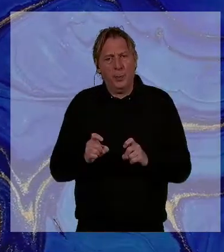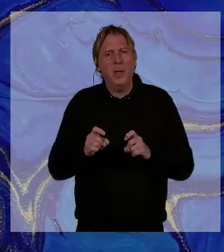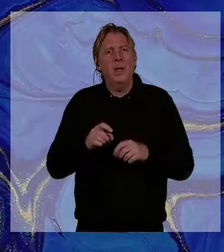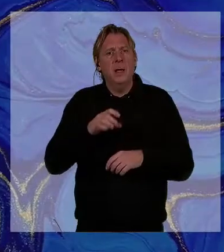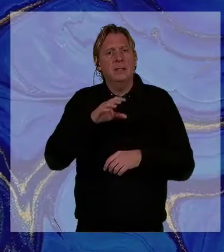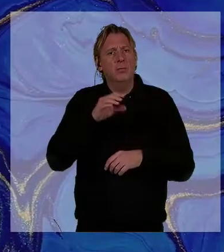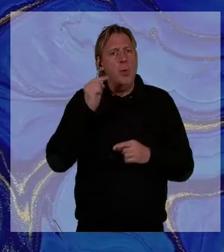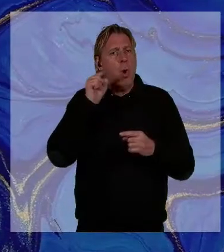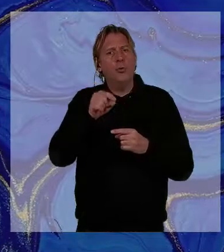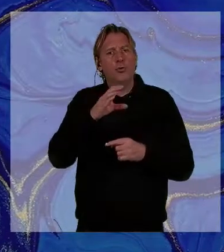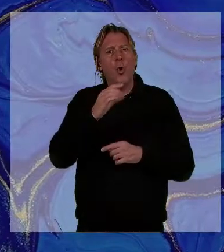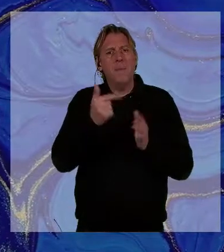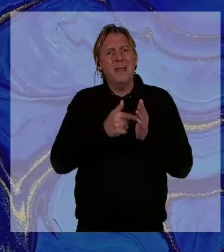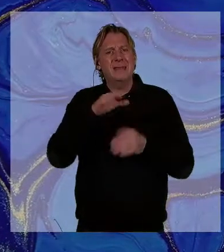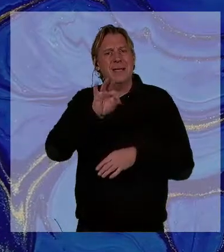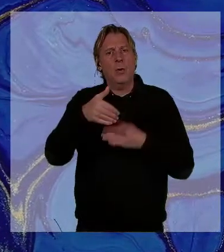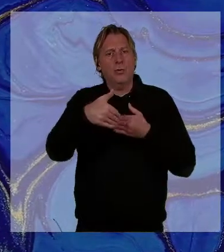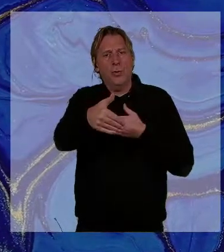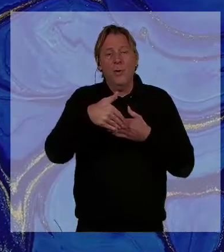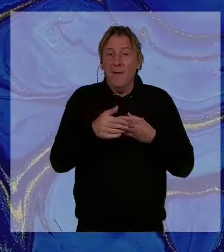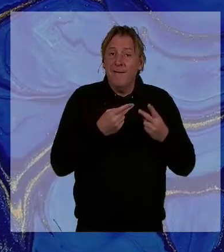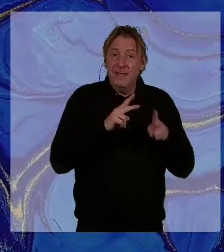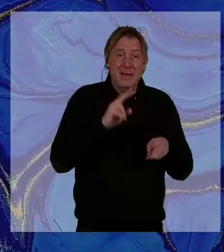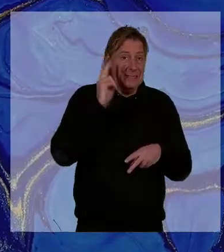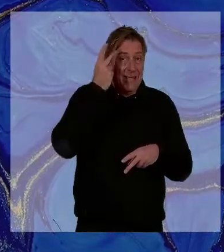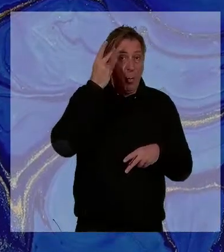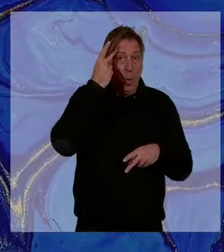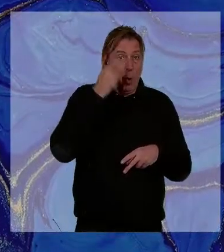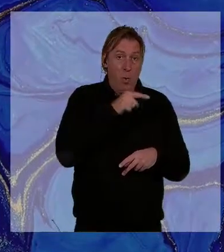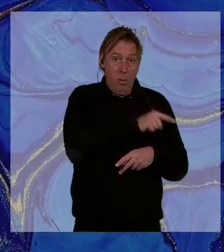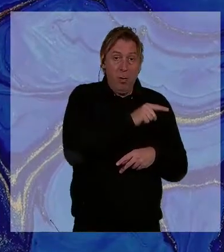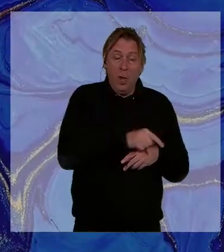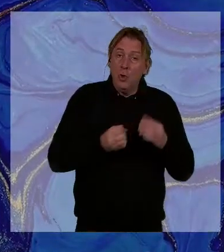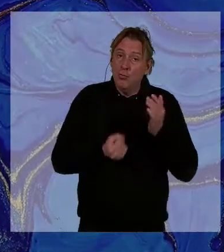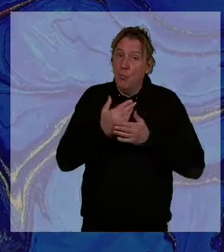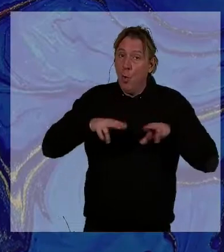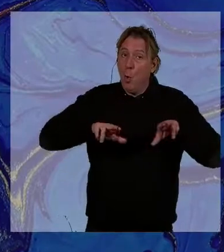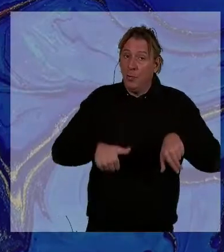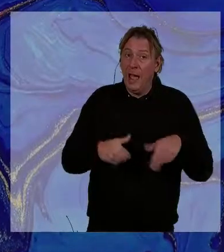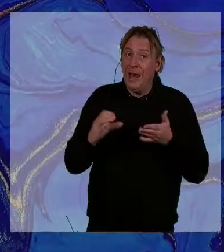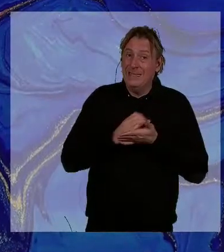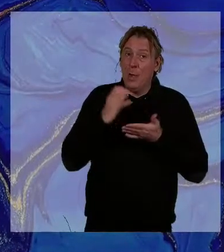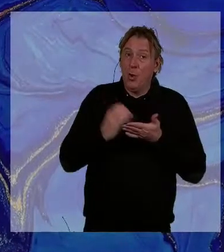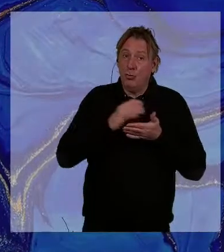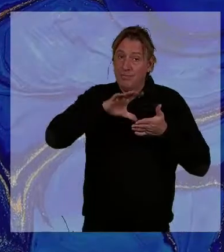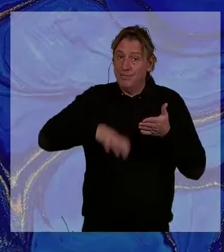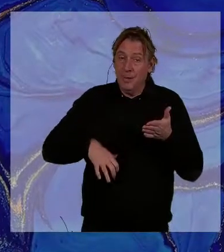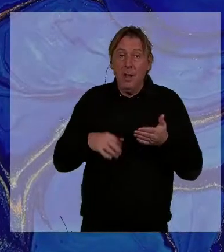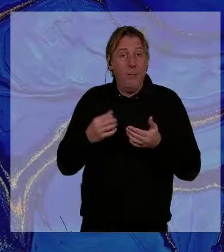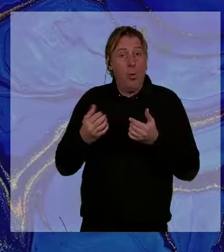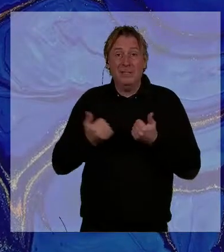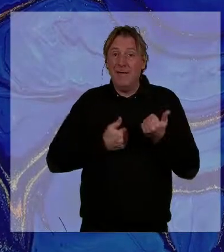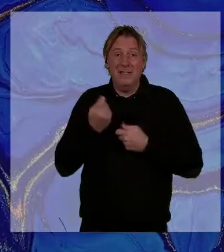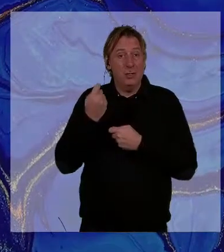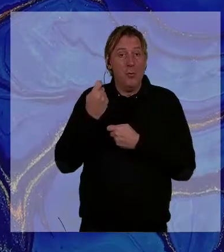ville a signé un nouveau contrat de licence pour son service de bus et nous